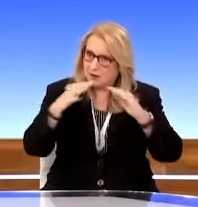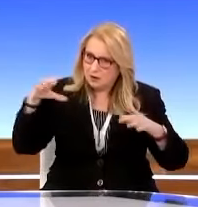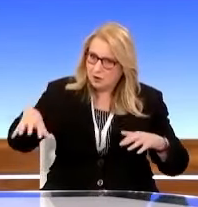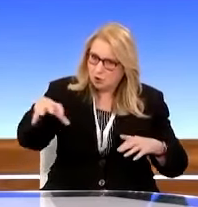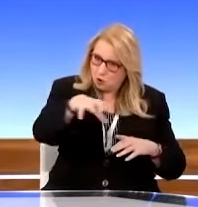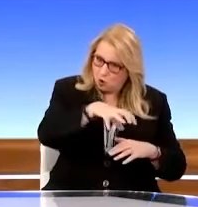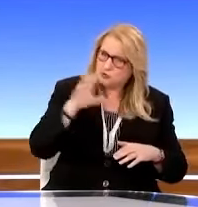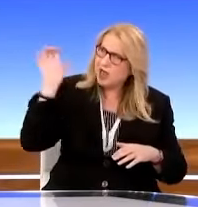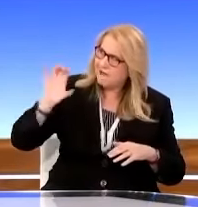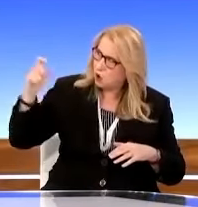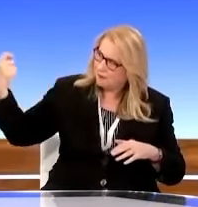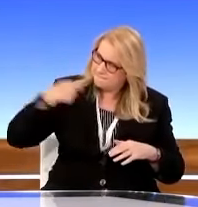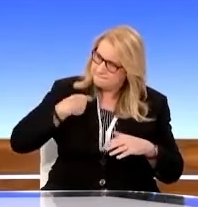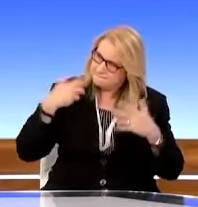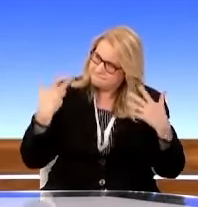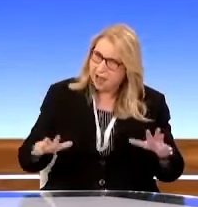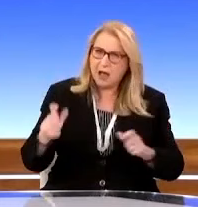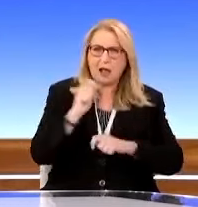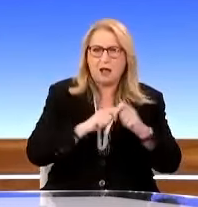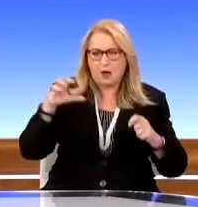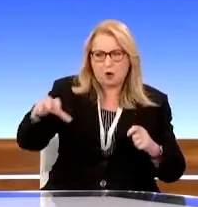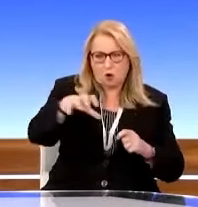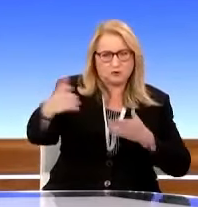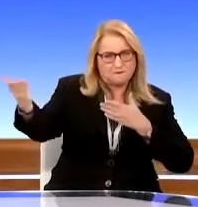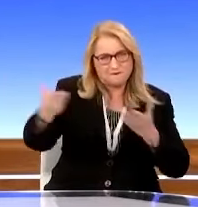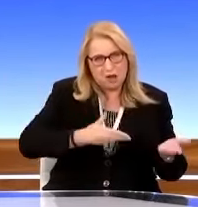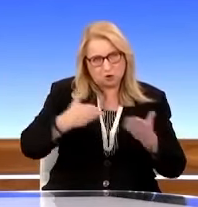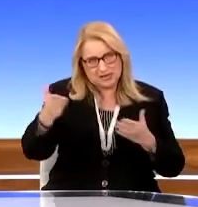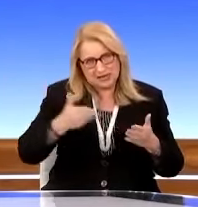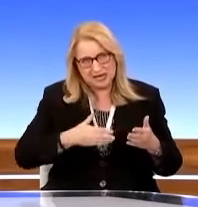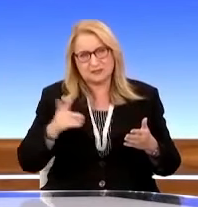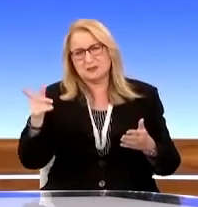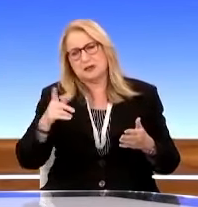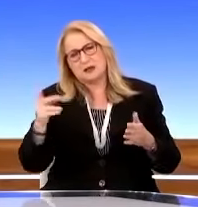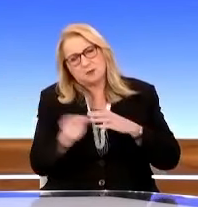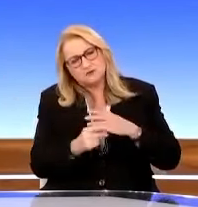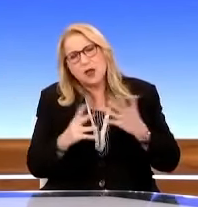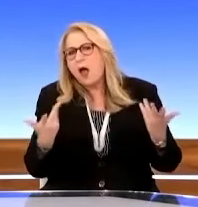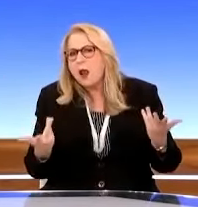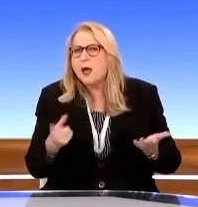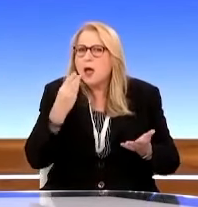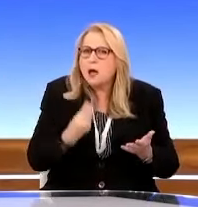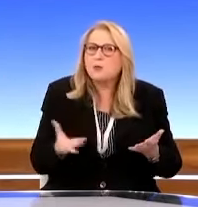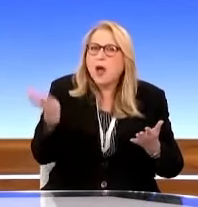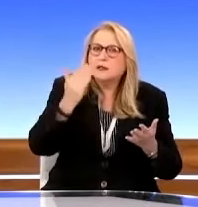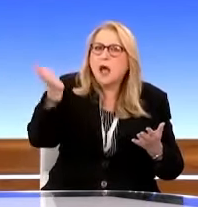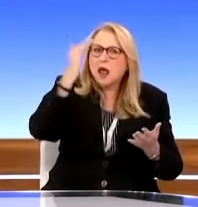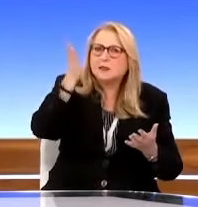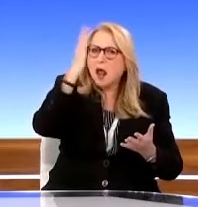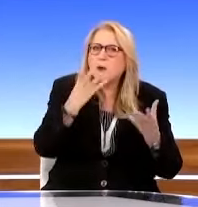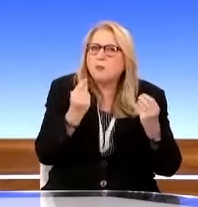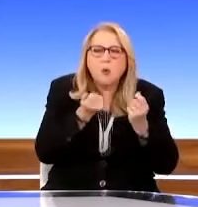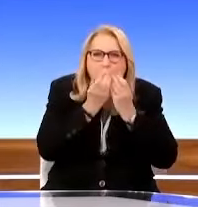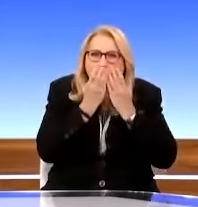με ευρωπαϊκούς πόρους, έτσι ώστε να μπορούμε να κάνουμε την διαχείριση του προσφυγικού όσο το δυνατόν πιο αποτελεσματική. Και θα πω ακόμα μια